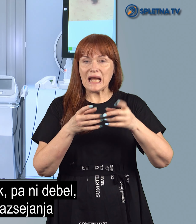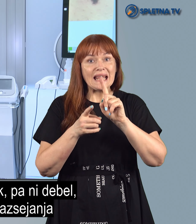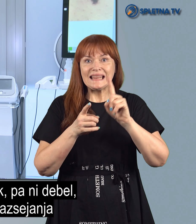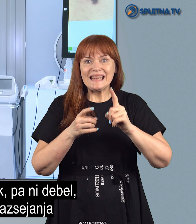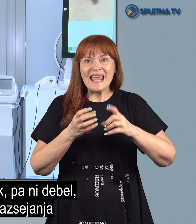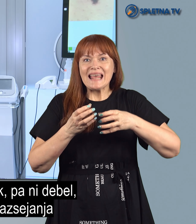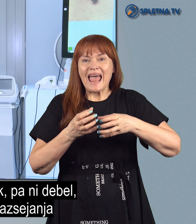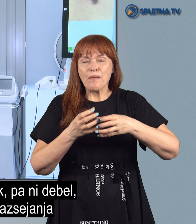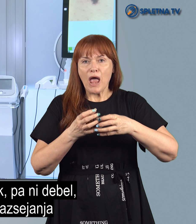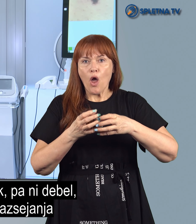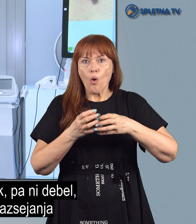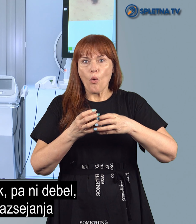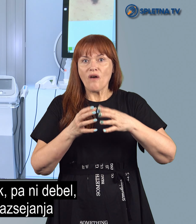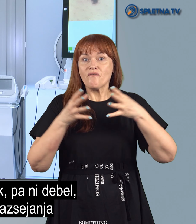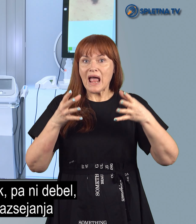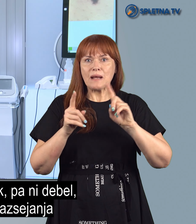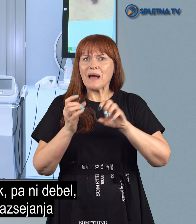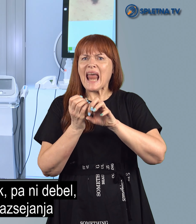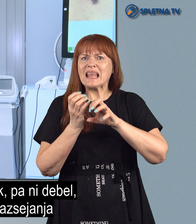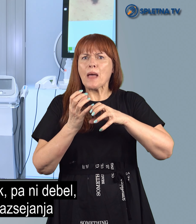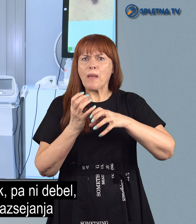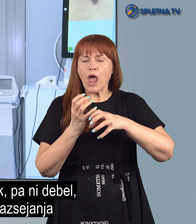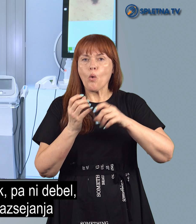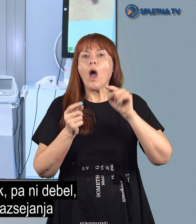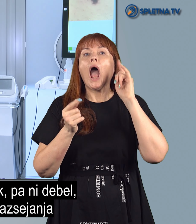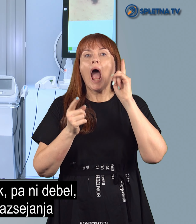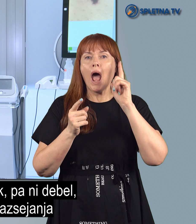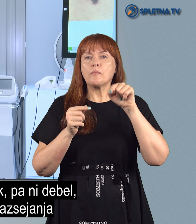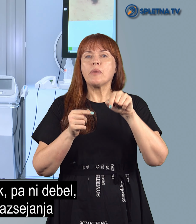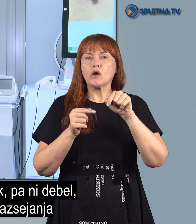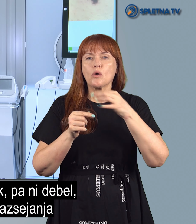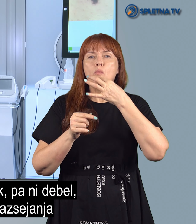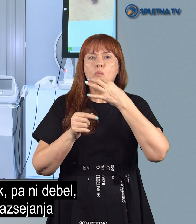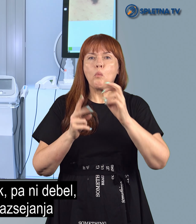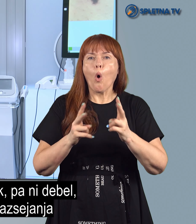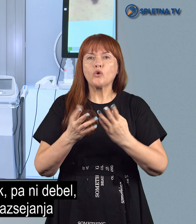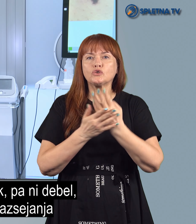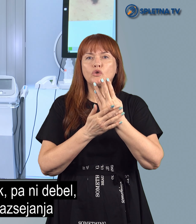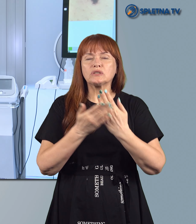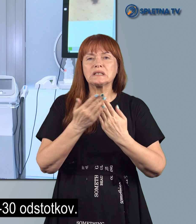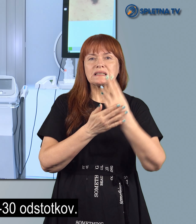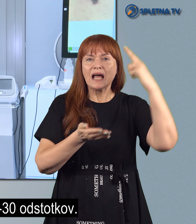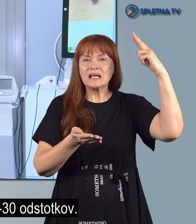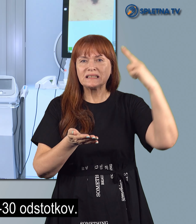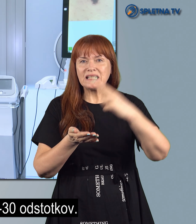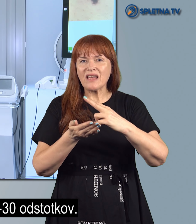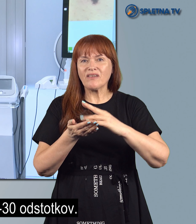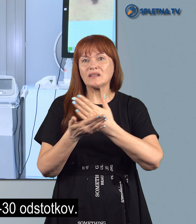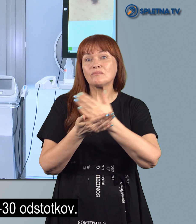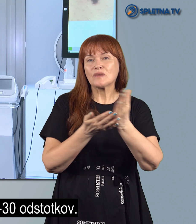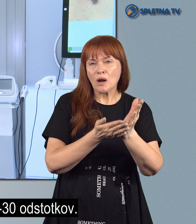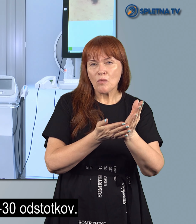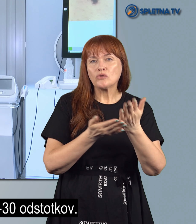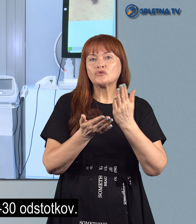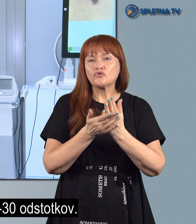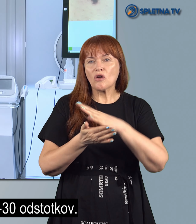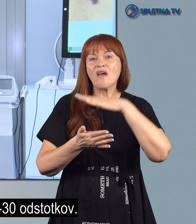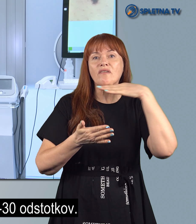pa ni debel v debelini, potem je pa recimo že možnost zasevanja kar